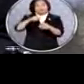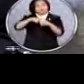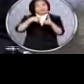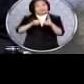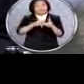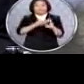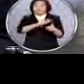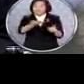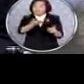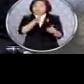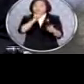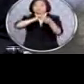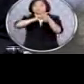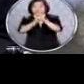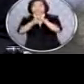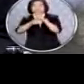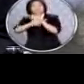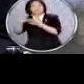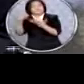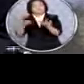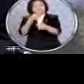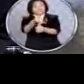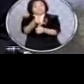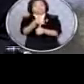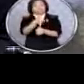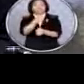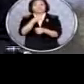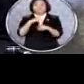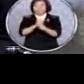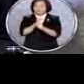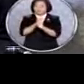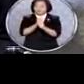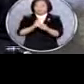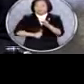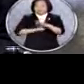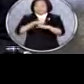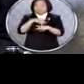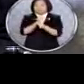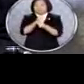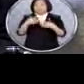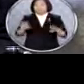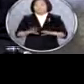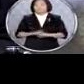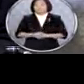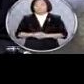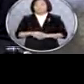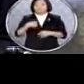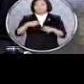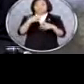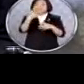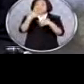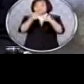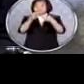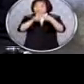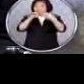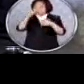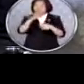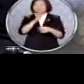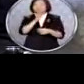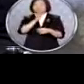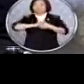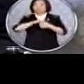须要给他这种移转性的支付。所以我们在这方面真的是做得非常的多，因为宋主席说的不错，我们是一个三民主义的国家，要